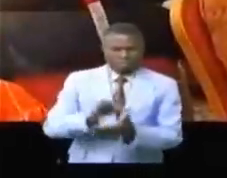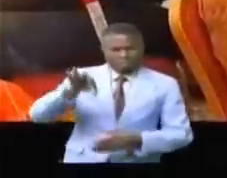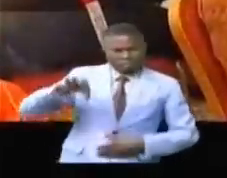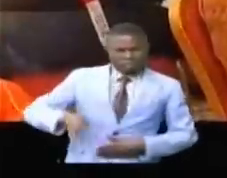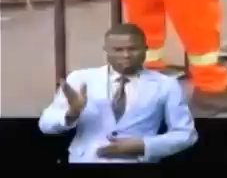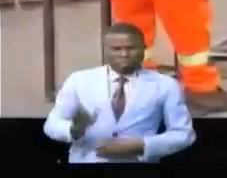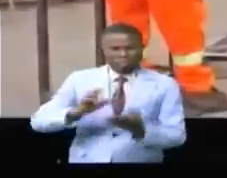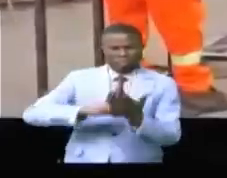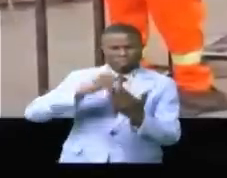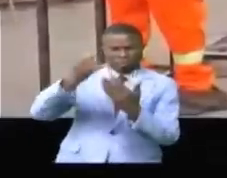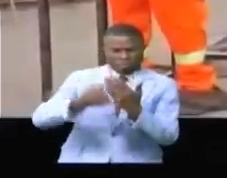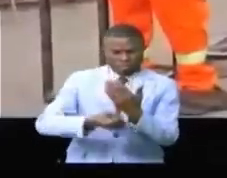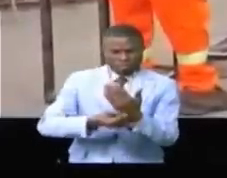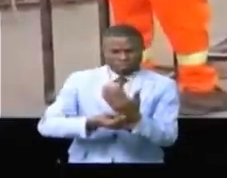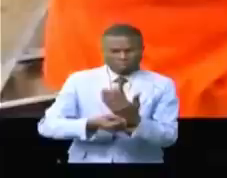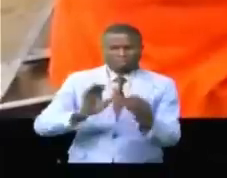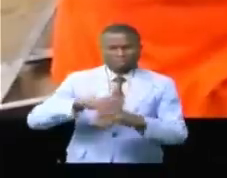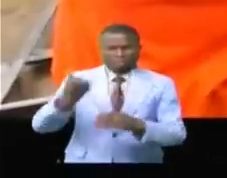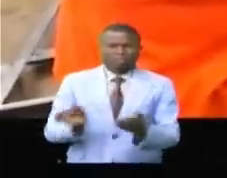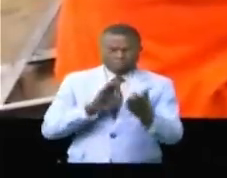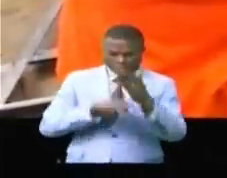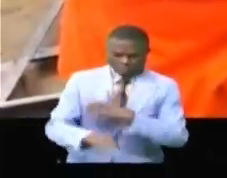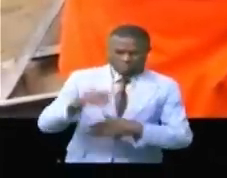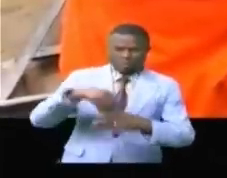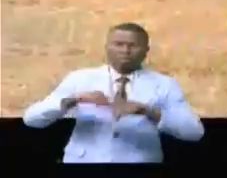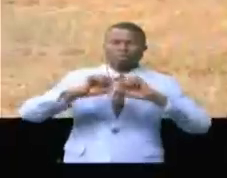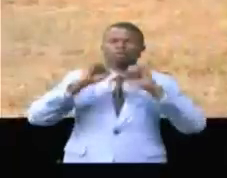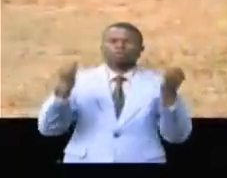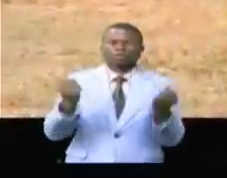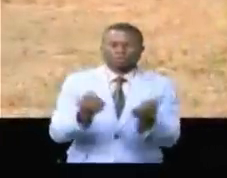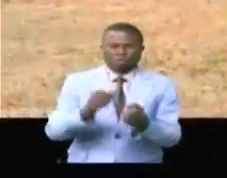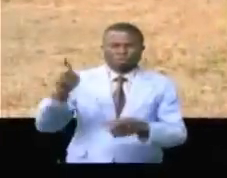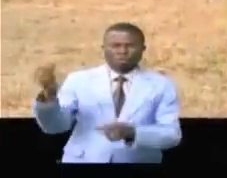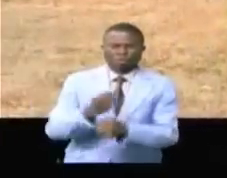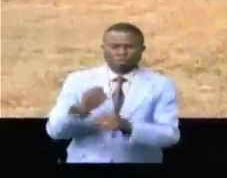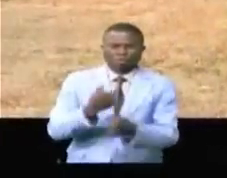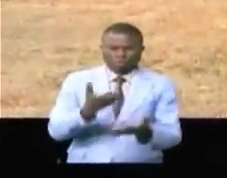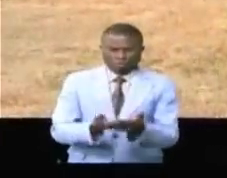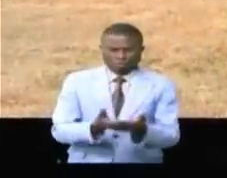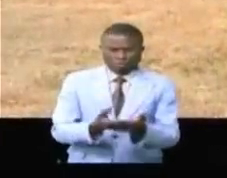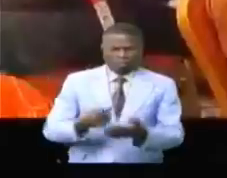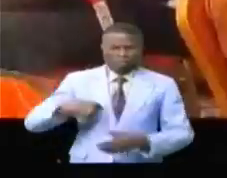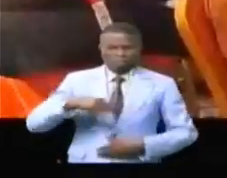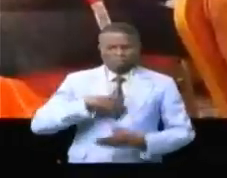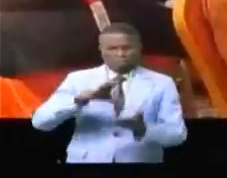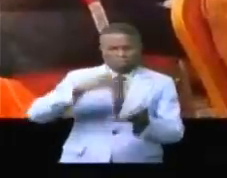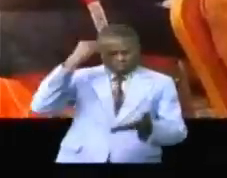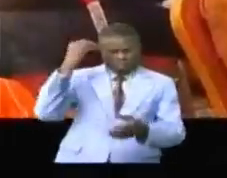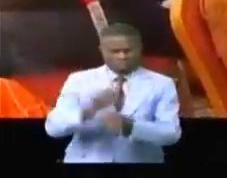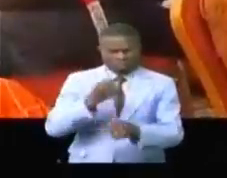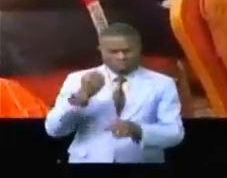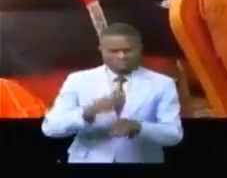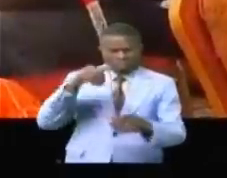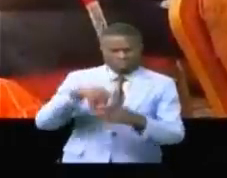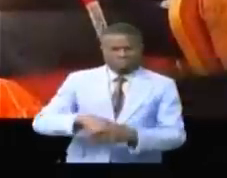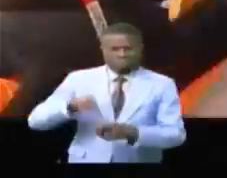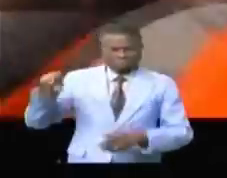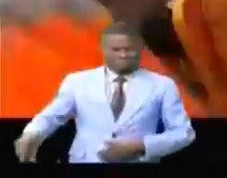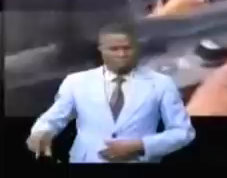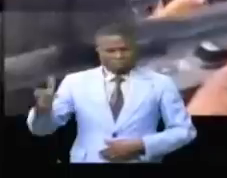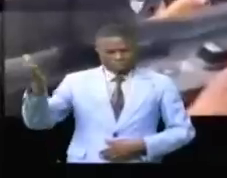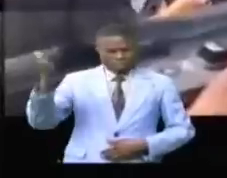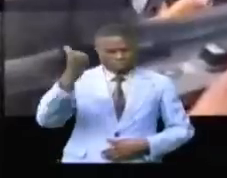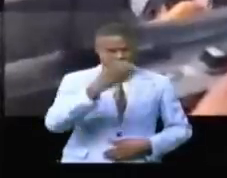bénéficiaires de ces projets, puis réinsérés dans la vie socio-professionnelle. Ils ont appris des métiers dans leur quartier auprès